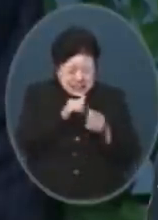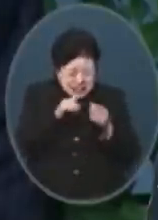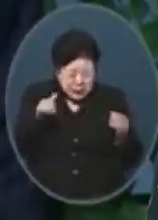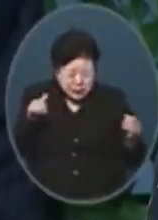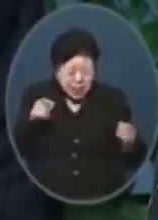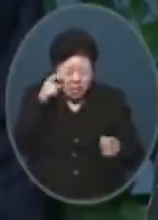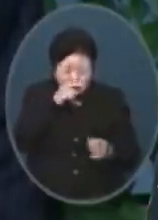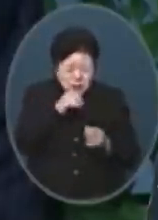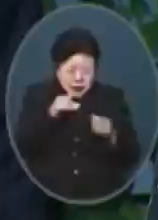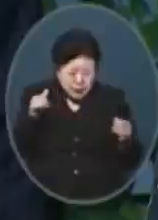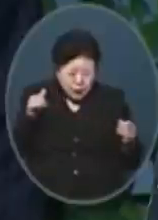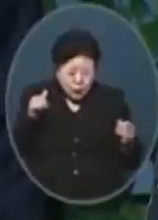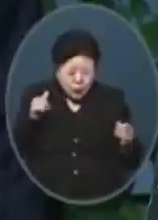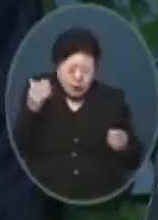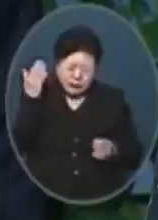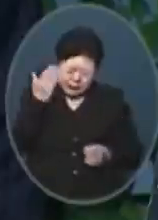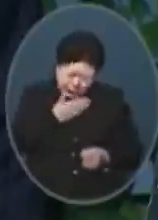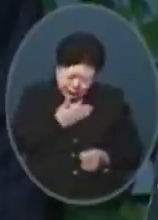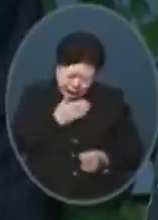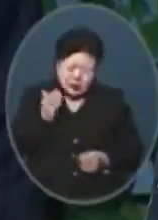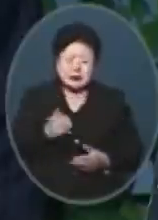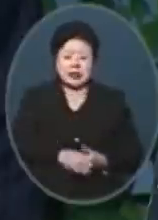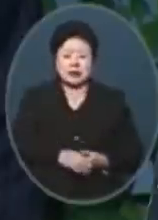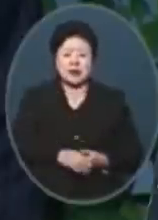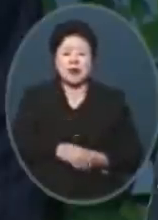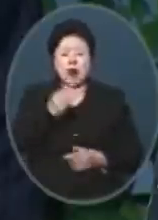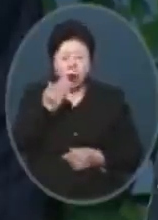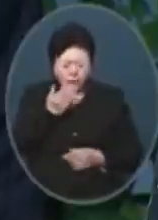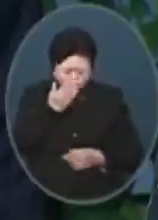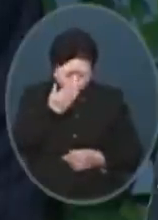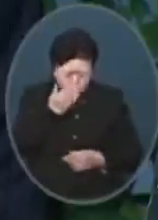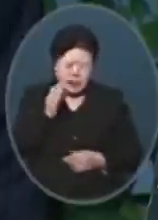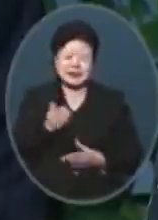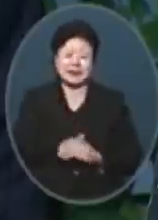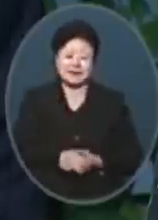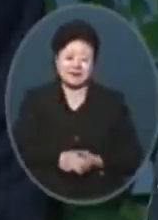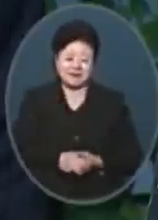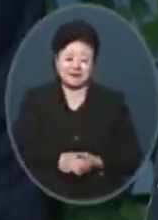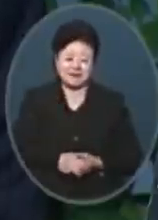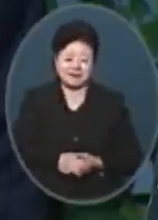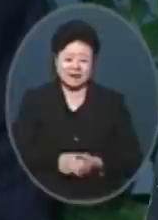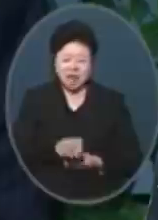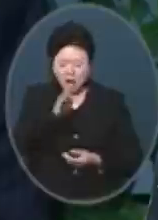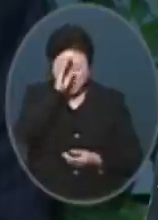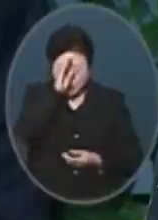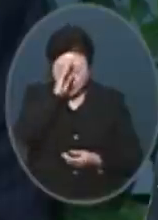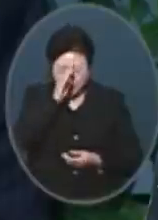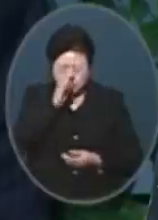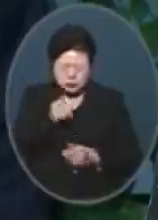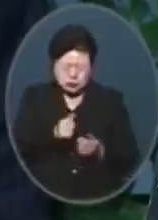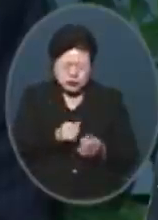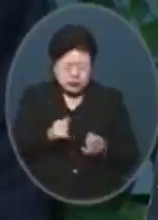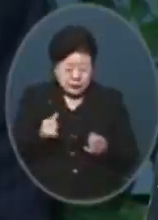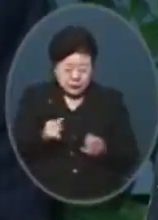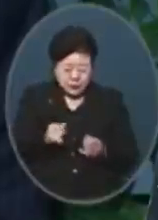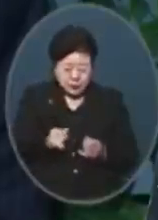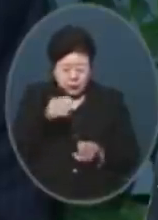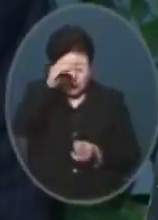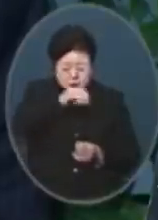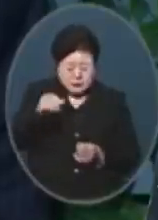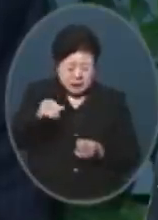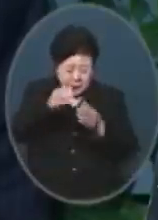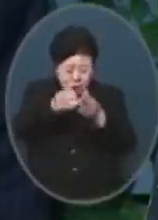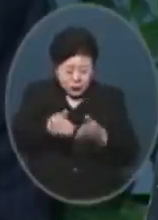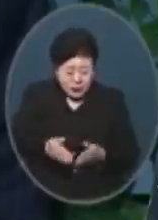더러운 사람도 청결하고 거룩한 사람이 될 수 있고 병들어 죽어가는 사람도 십자가를